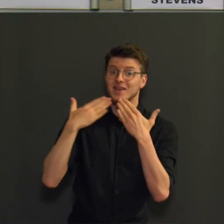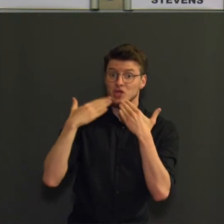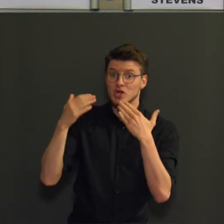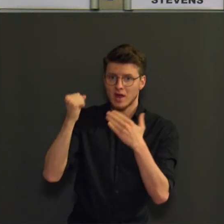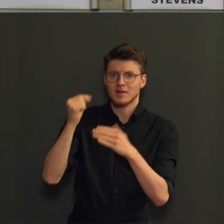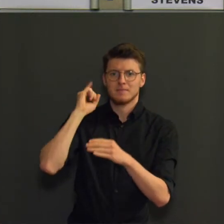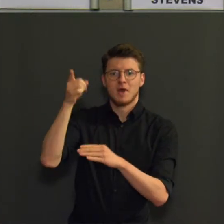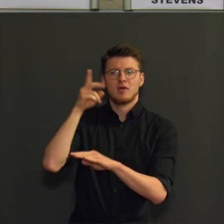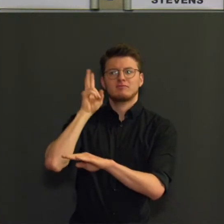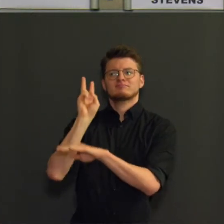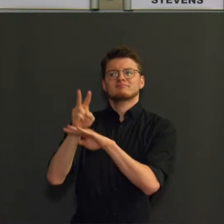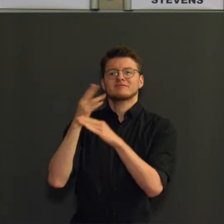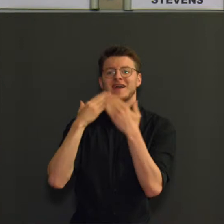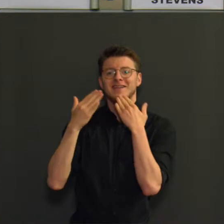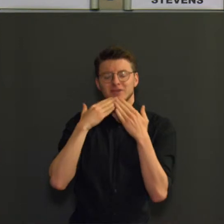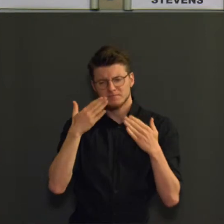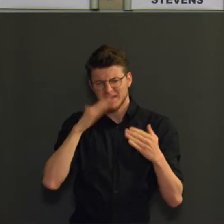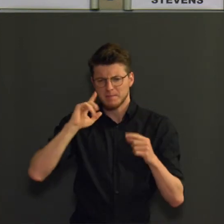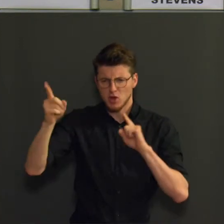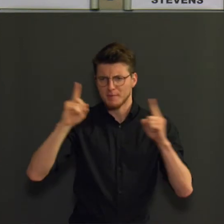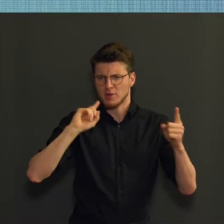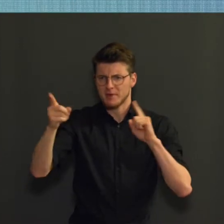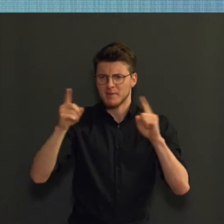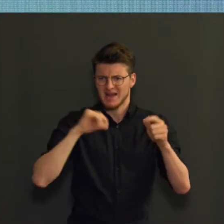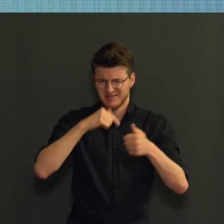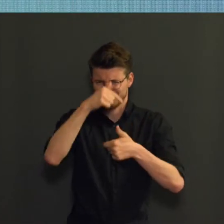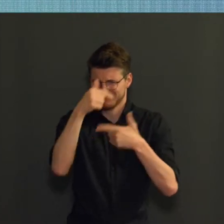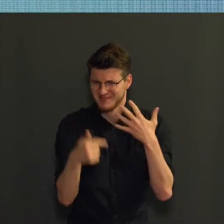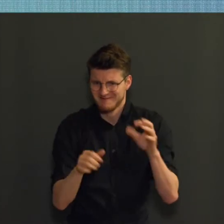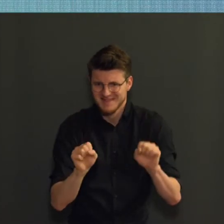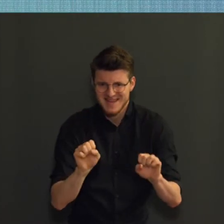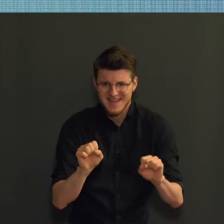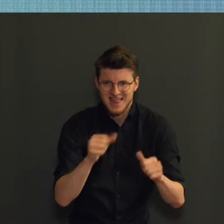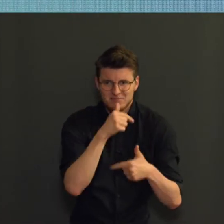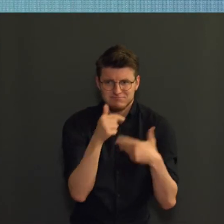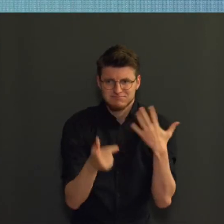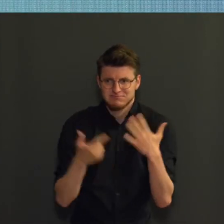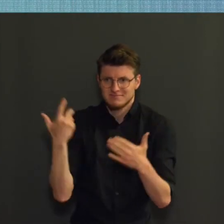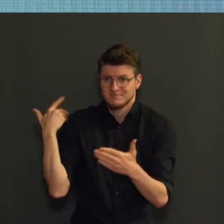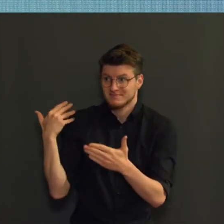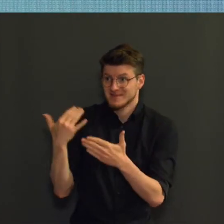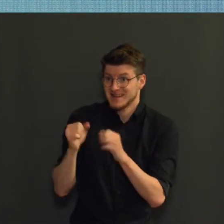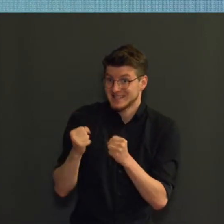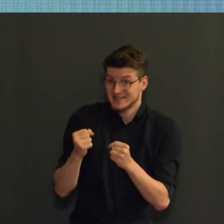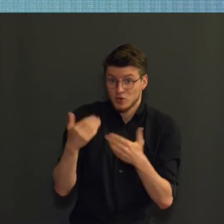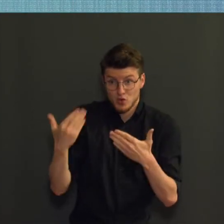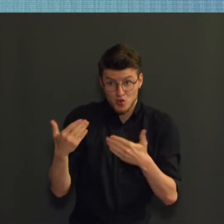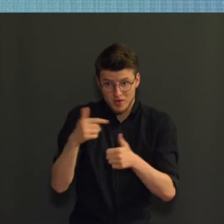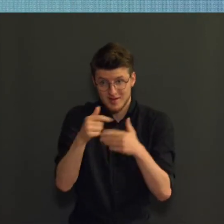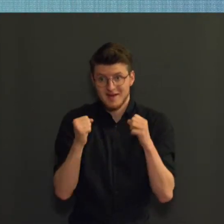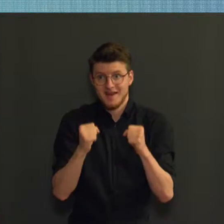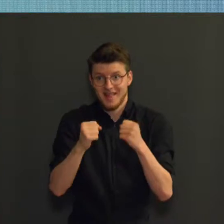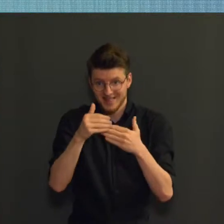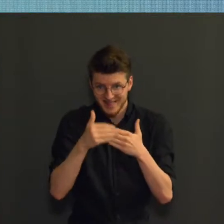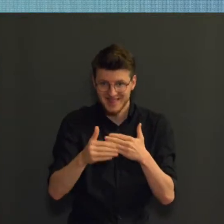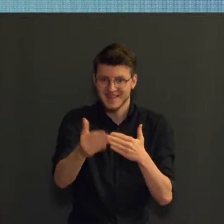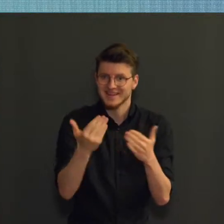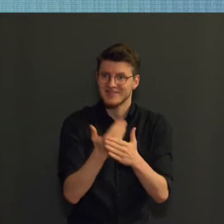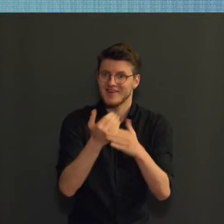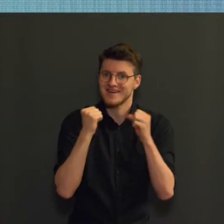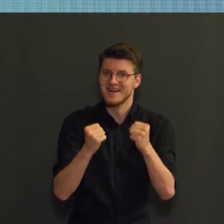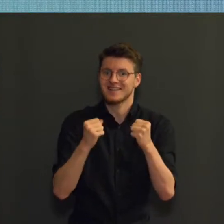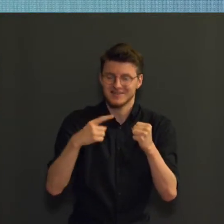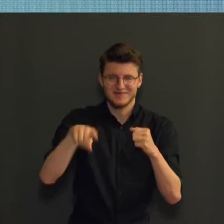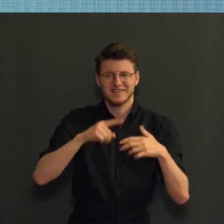we de afgelopen maanden moeten missen. Geniet van deze mogelijkheden, maar laten we vooral voorzichtig blijven. We zijn